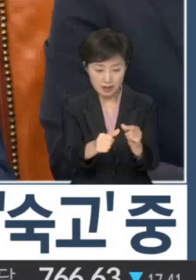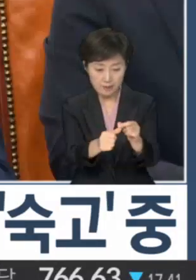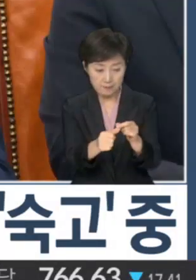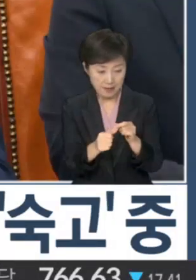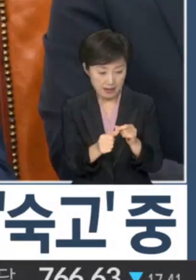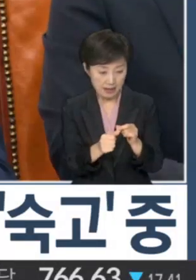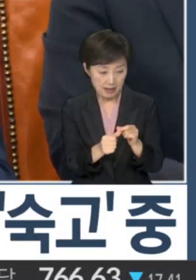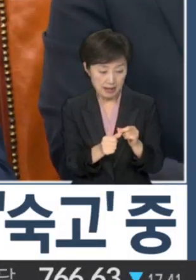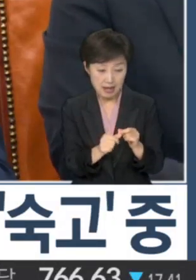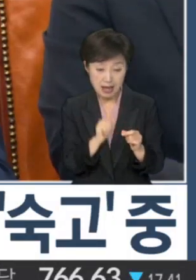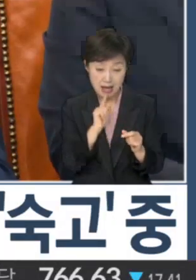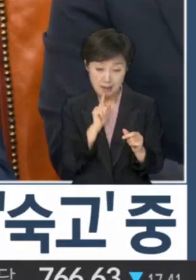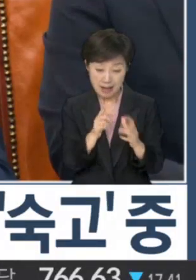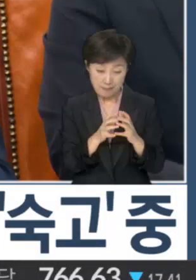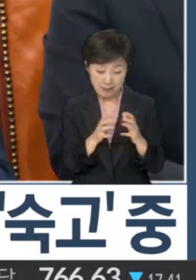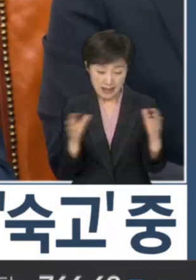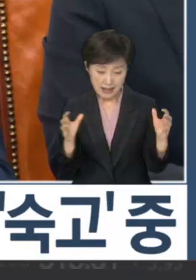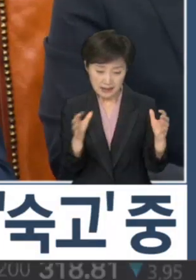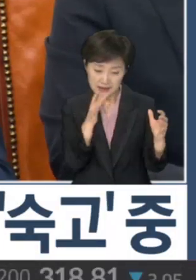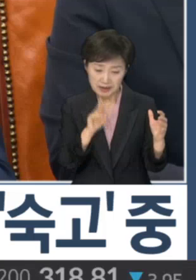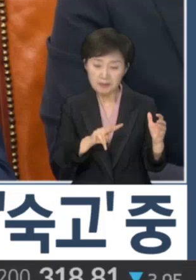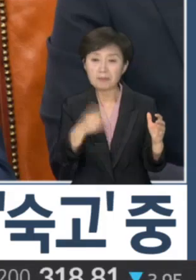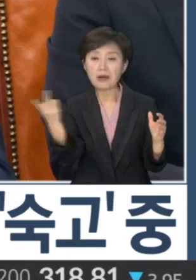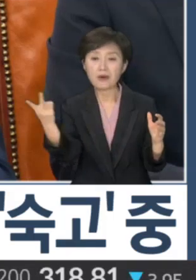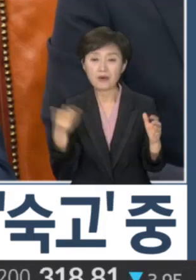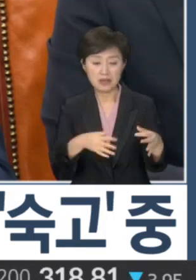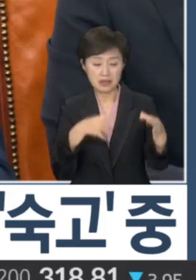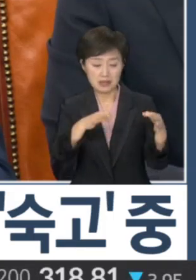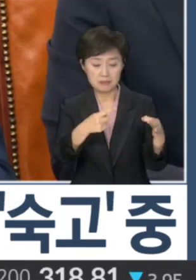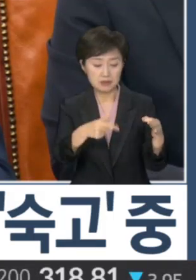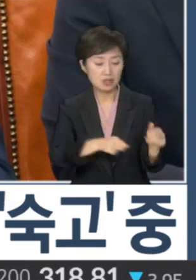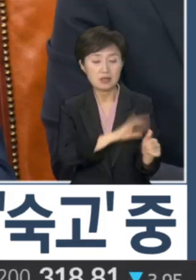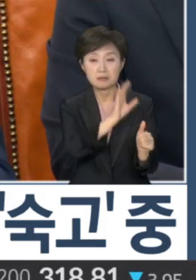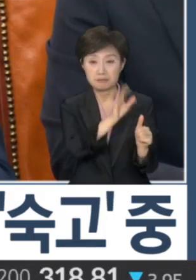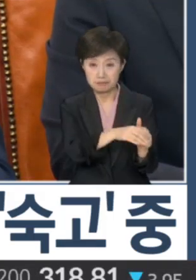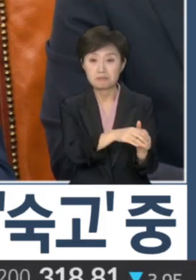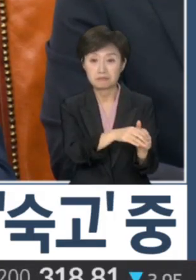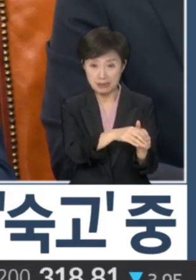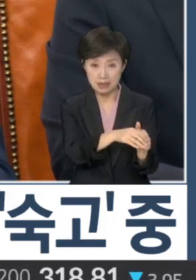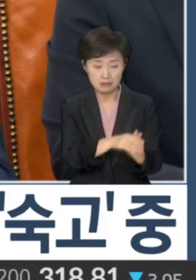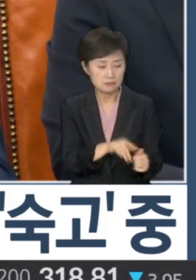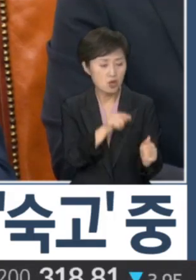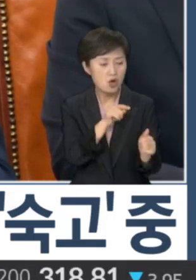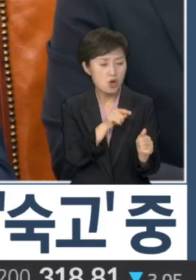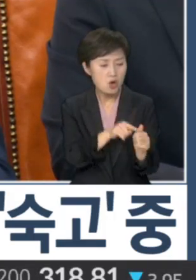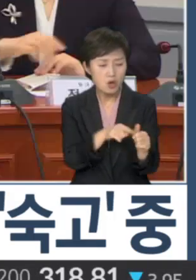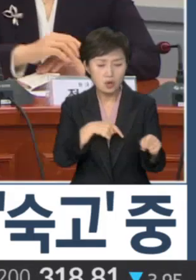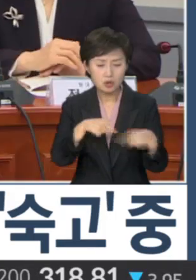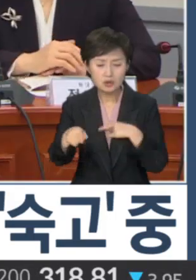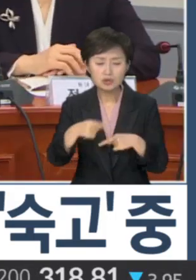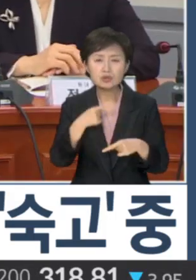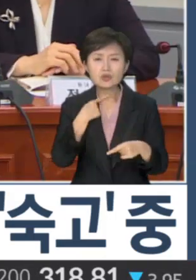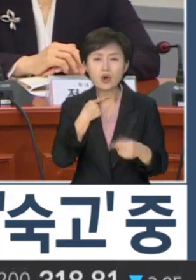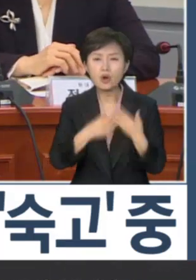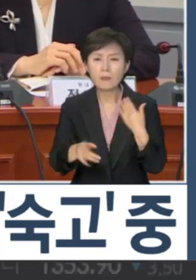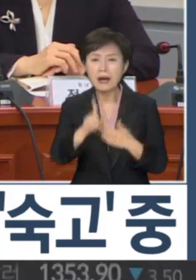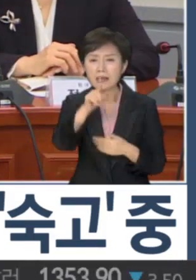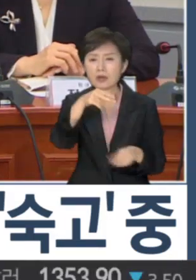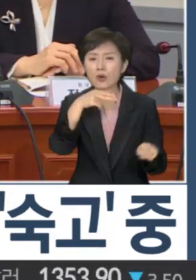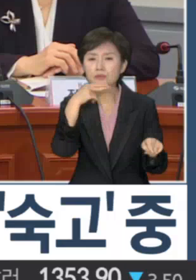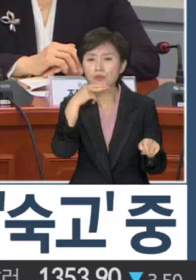가진 구설수 끝에 김은경 혁신위원장으로 변화가 됐었고 근데 정치권에 전혀 몸담지 않았던 경력 때문에 각종